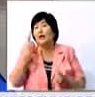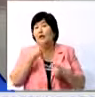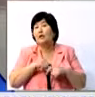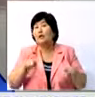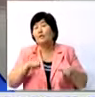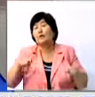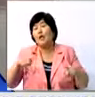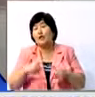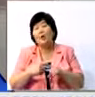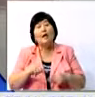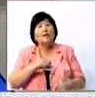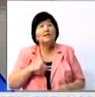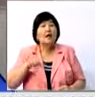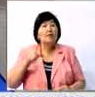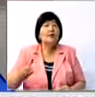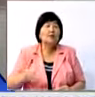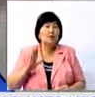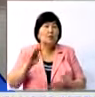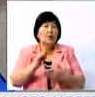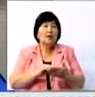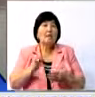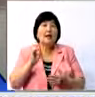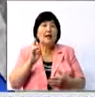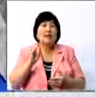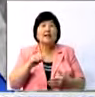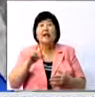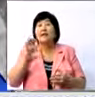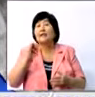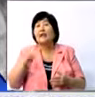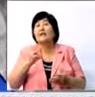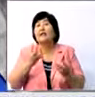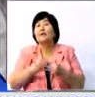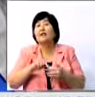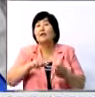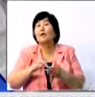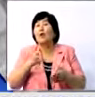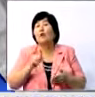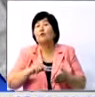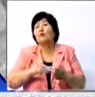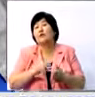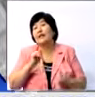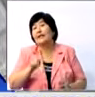информационных технологий. Сами жители могут заполнить анкеты на сайте sanakh.gov.kz.